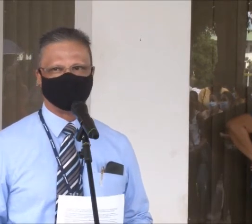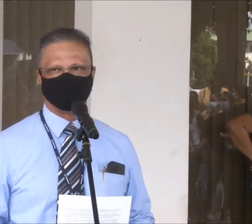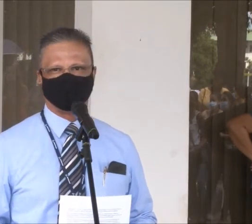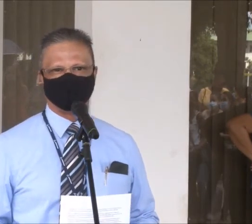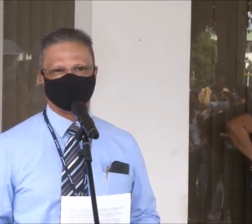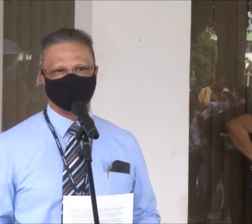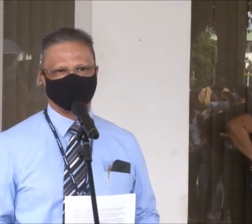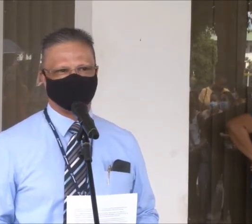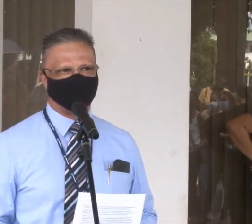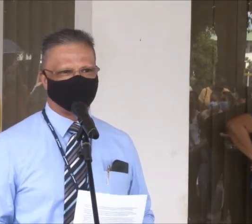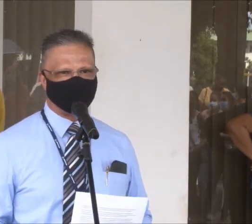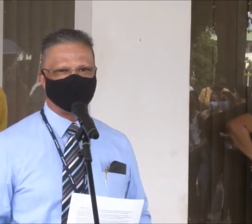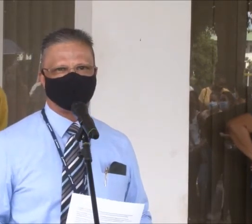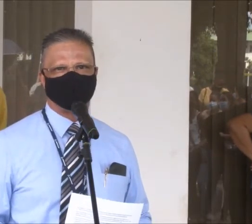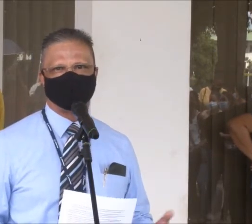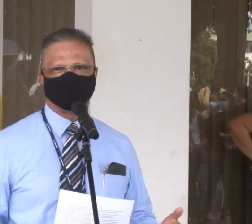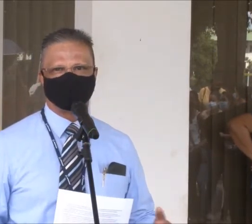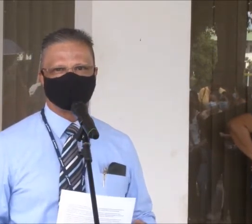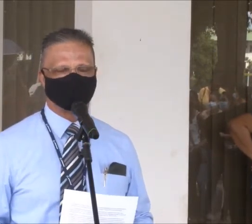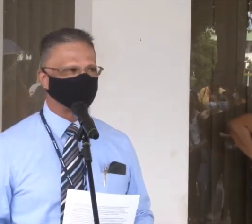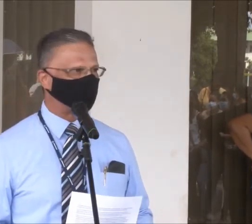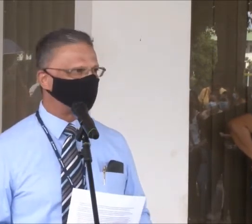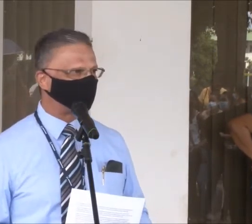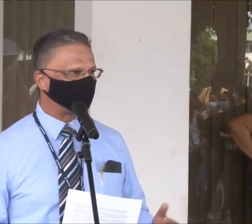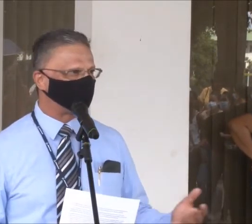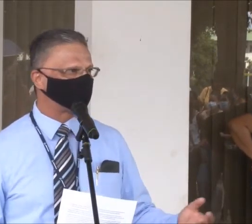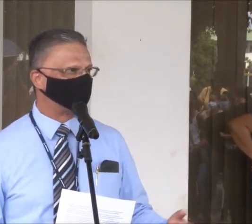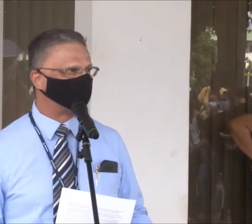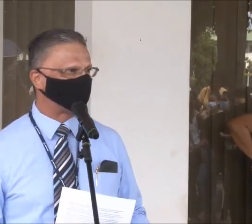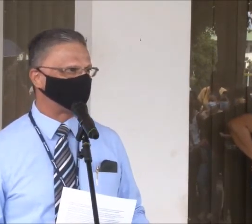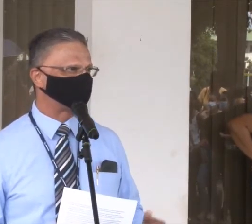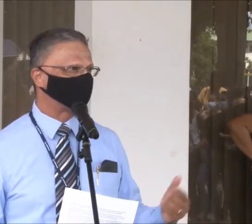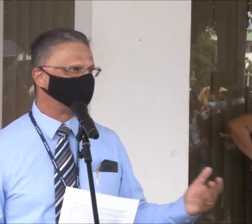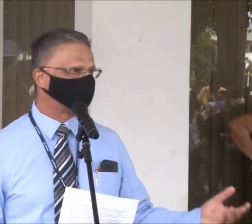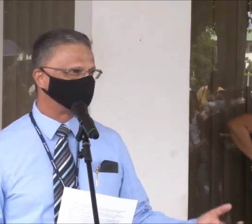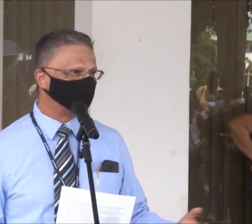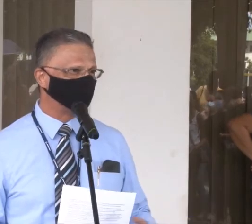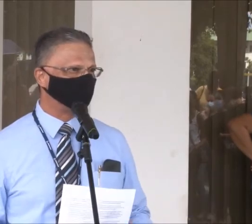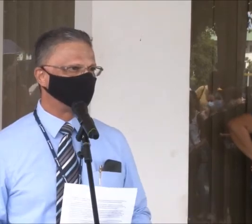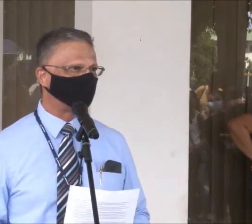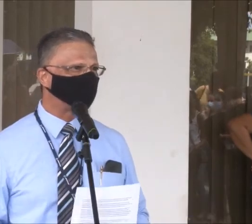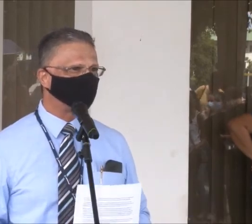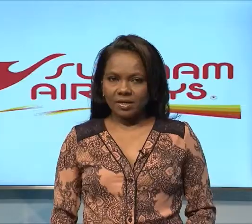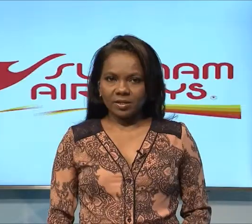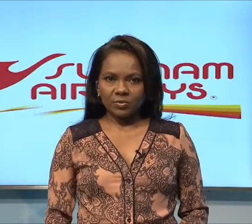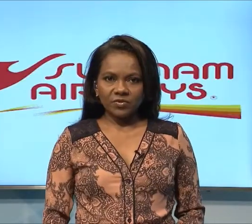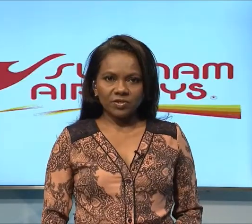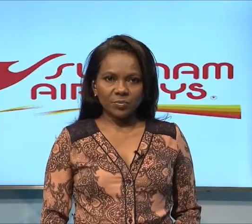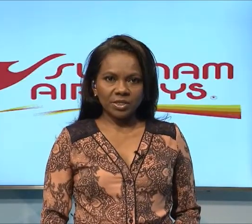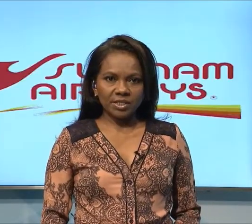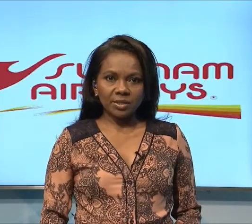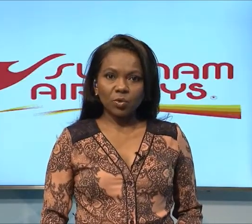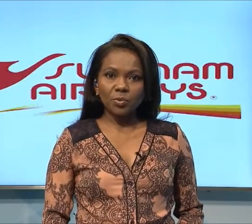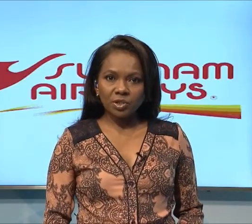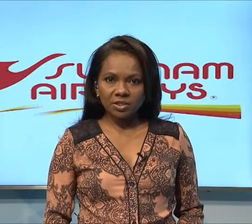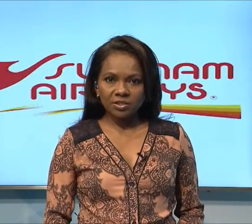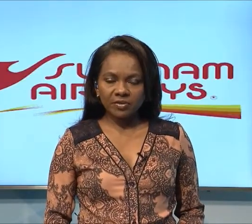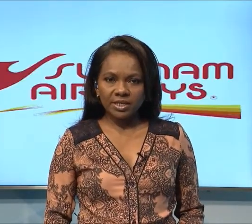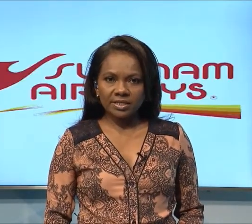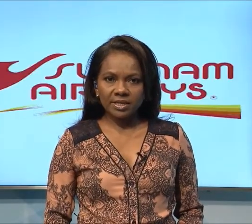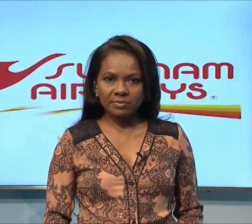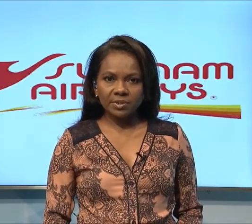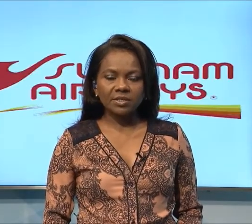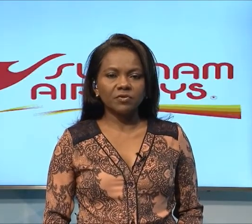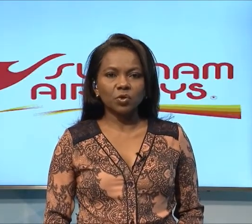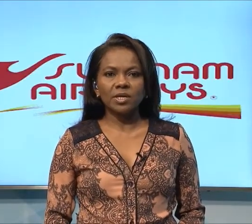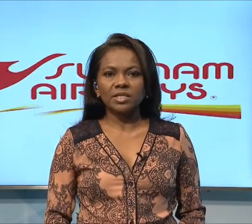die ook vrij beperkt is. En dat was vice-president Operations van